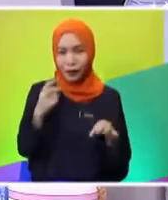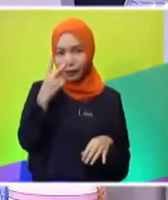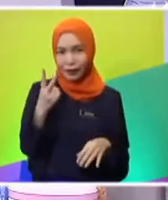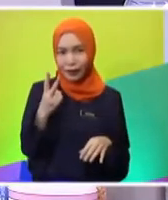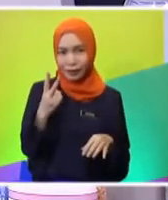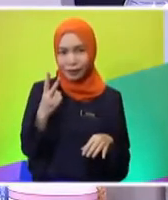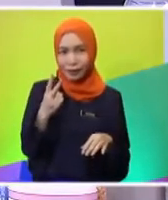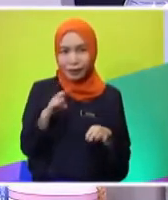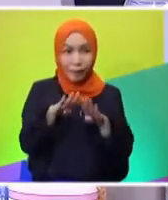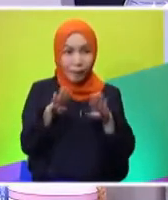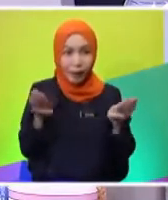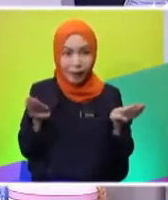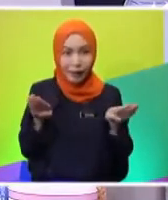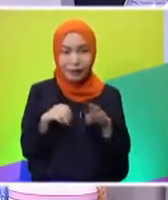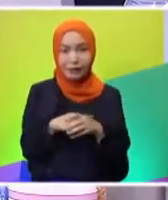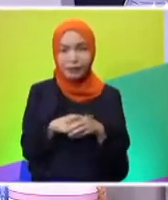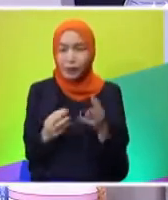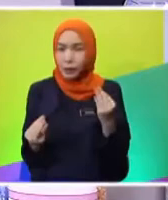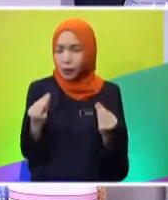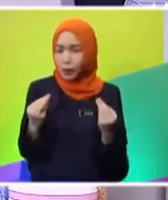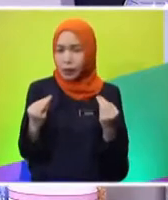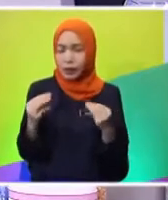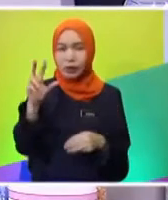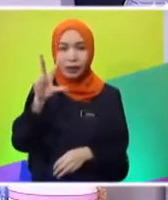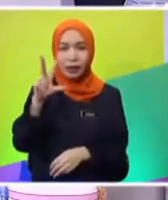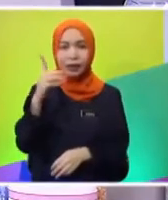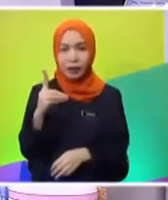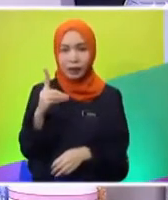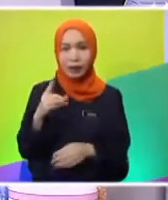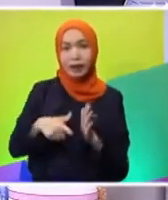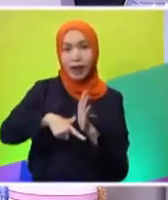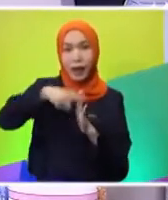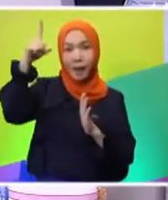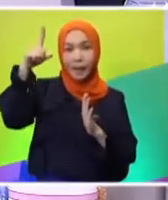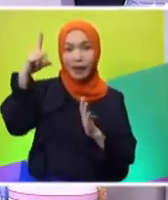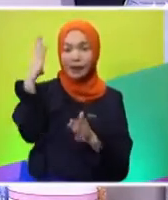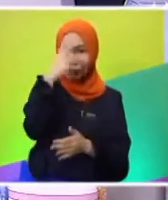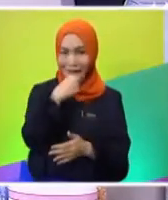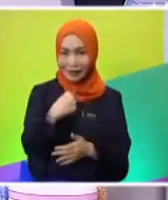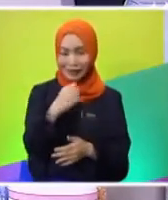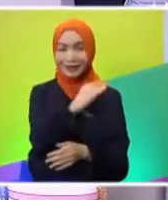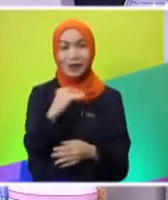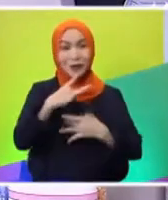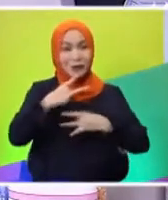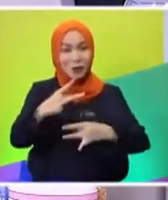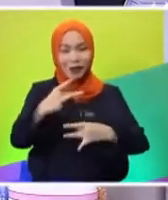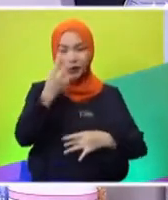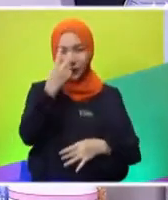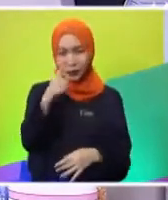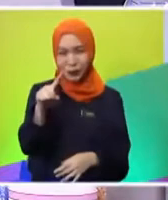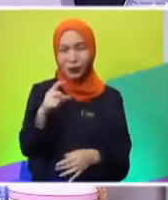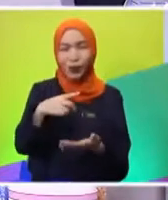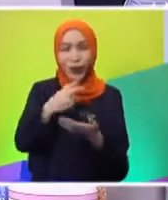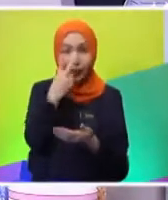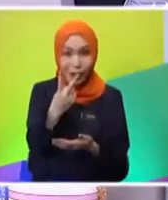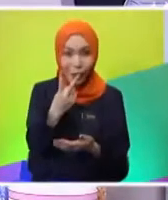perbandingan tuh mungkin a3di ini lebih menimbulkan minat kita untuk melihat Jin Pemuda kita dapat